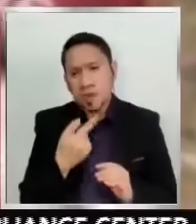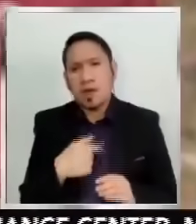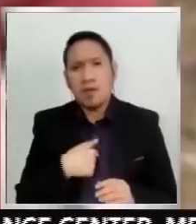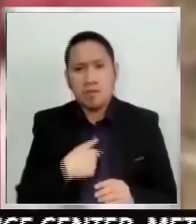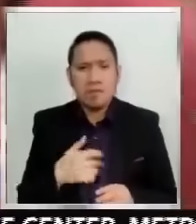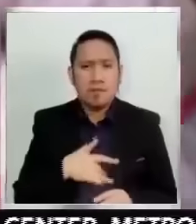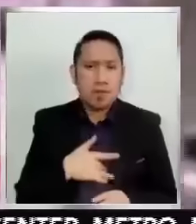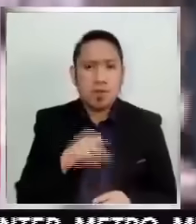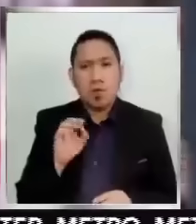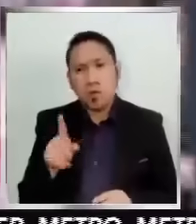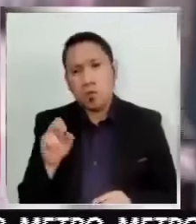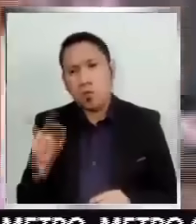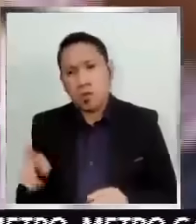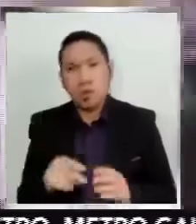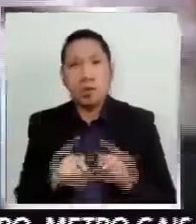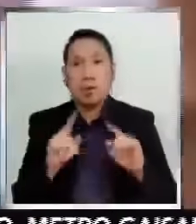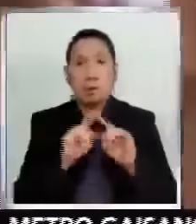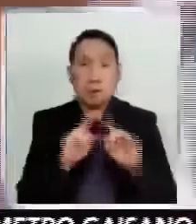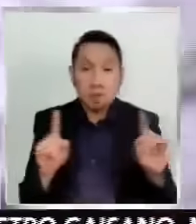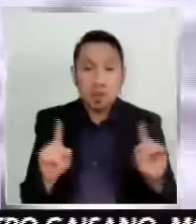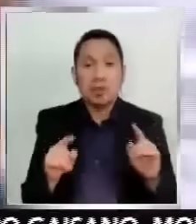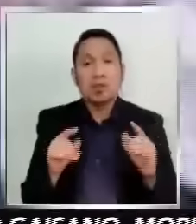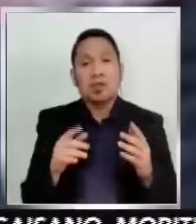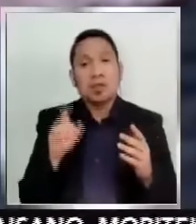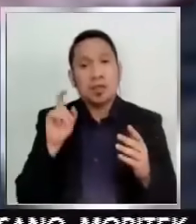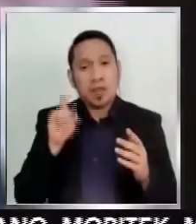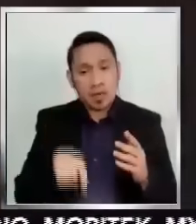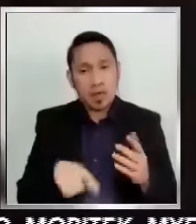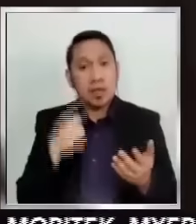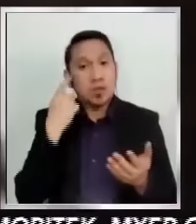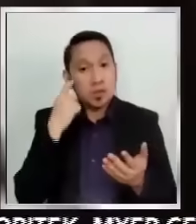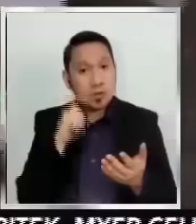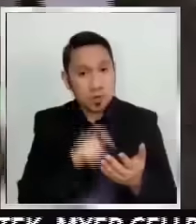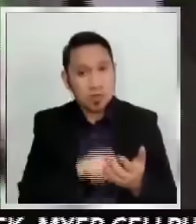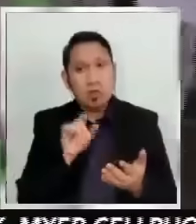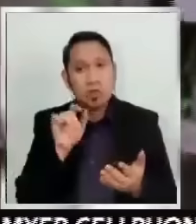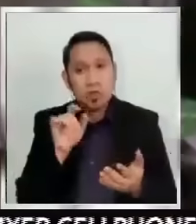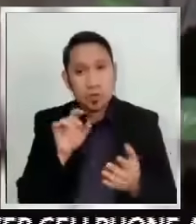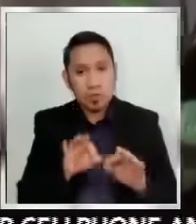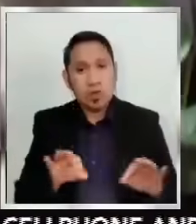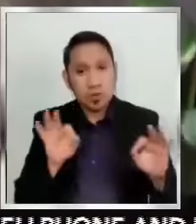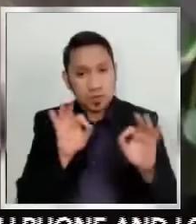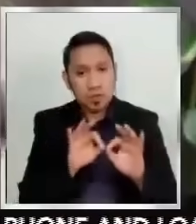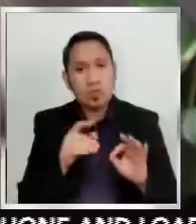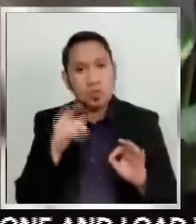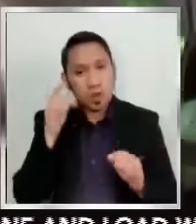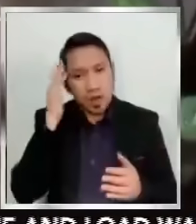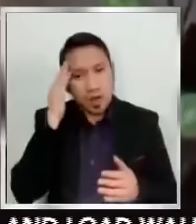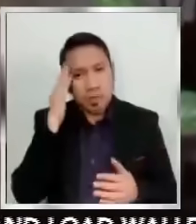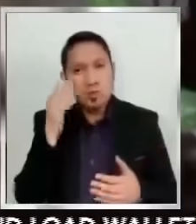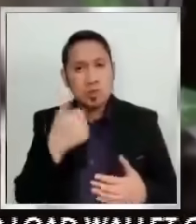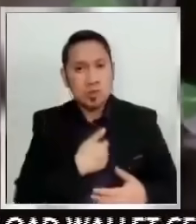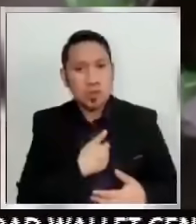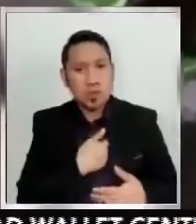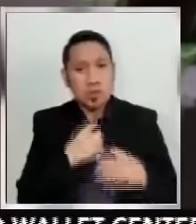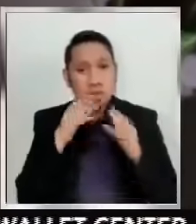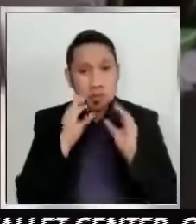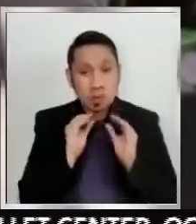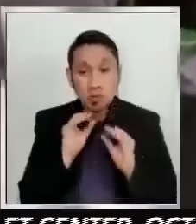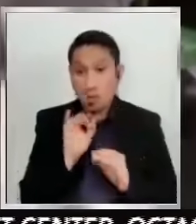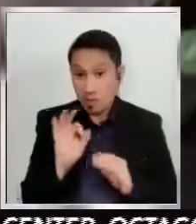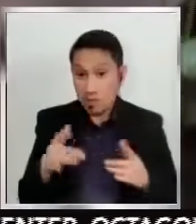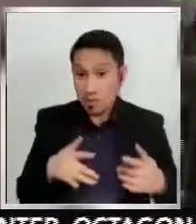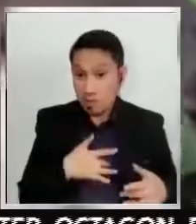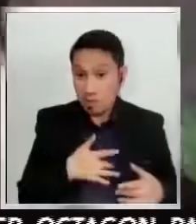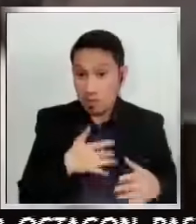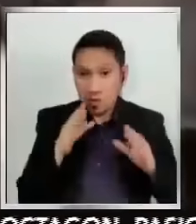totoo. But the number one thing is to acknowledge and validate your feelings of loneliness. Kung makakaramdam ng kalungkutan, wag na wag